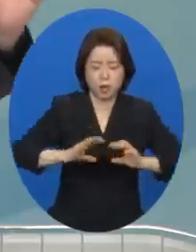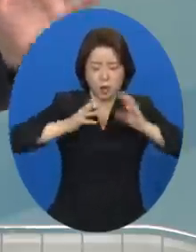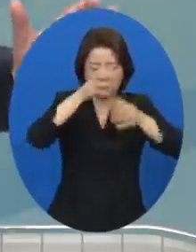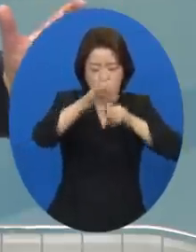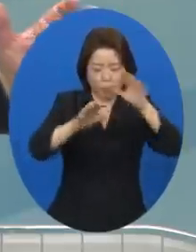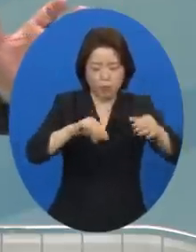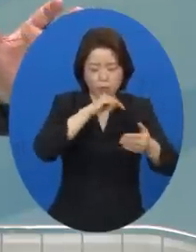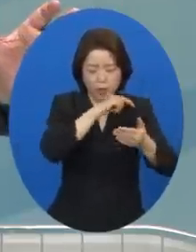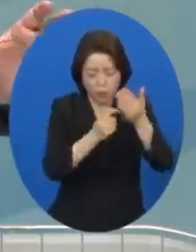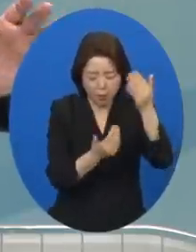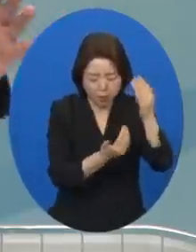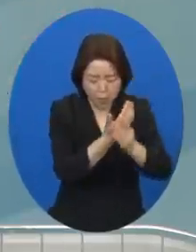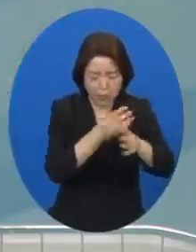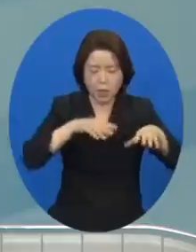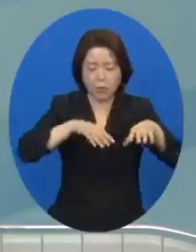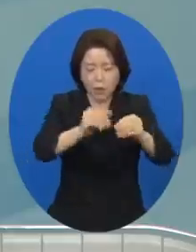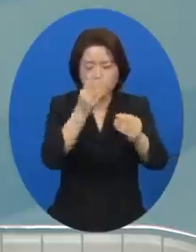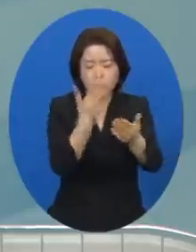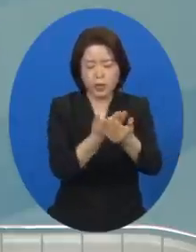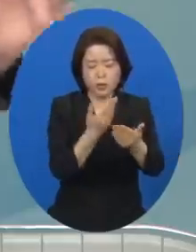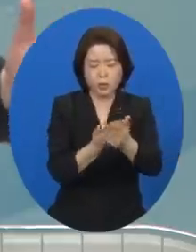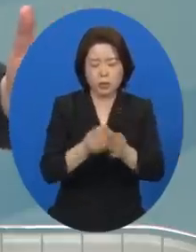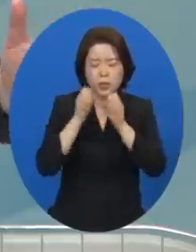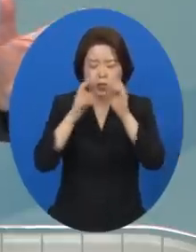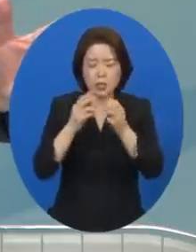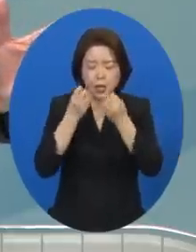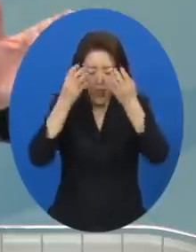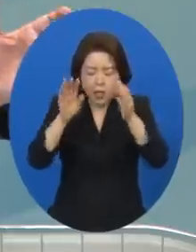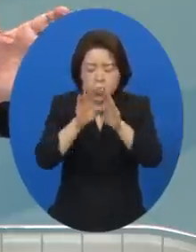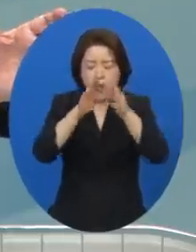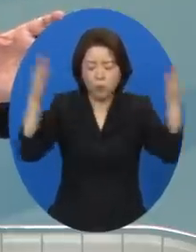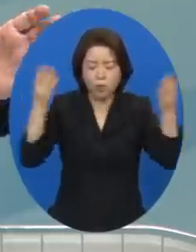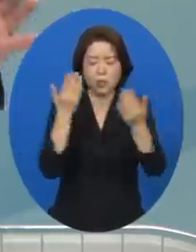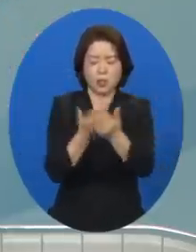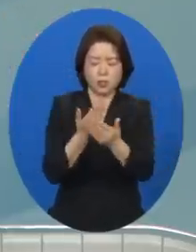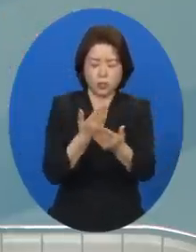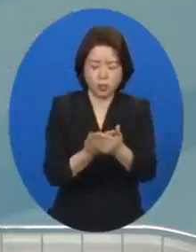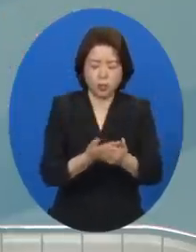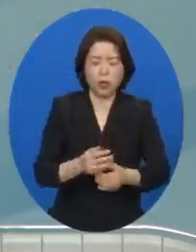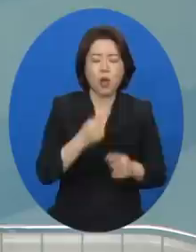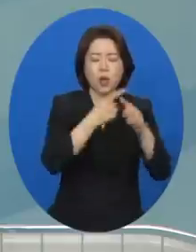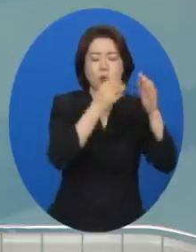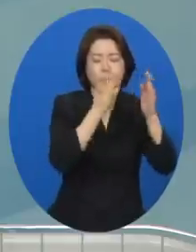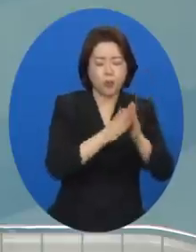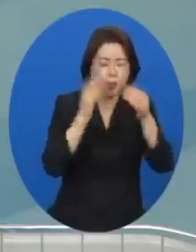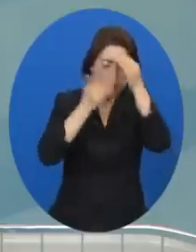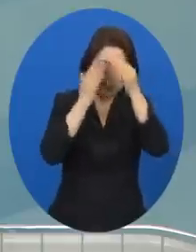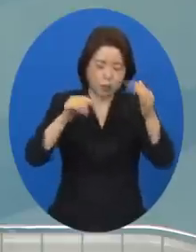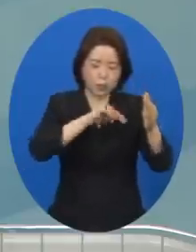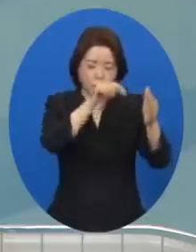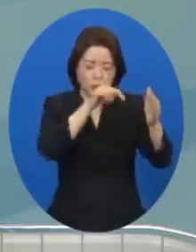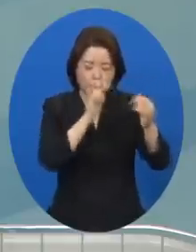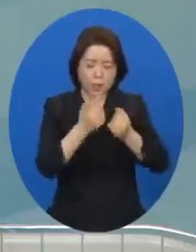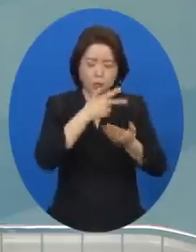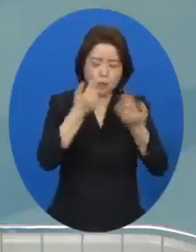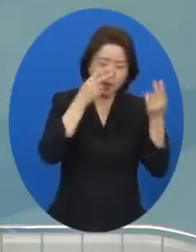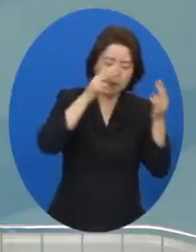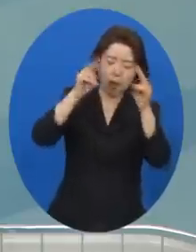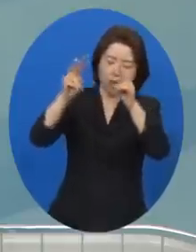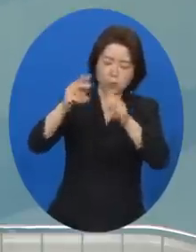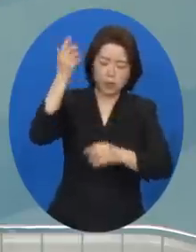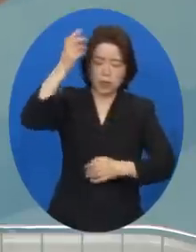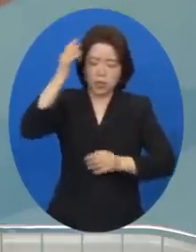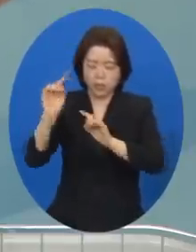재앙의 그 지게 하소서 선교의 3 문이 열리게 하소서 교회와 성도들 안에 주를 바라보는 영적인